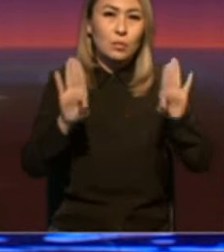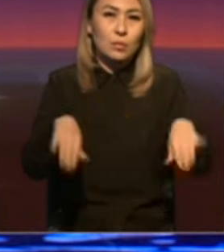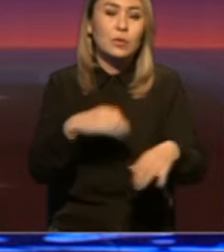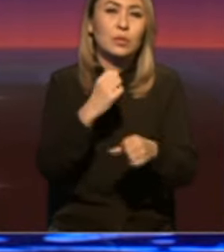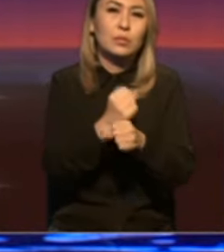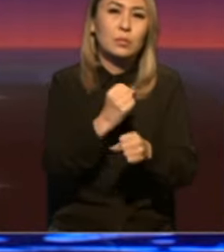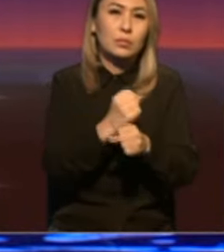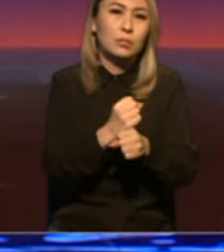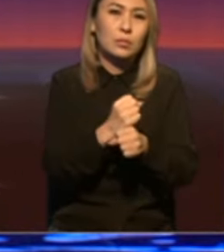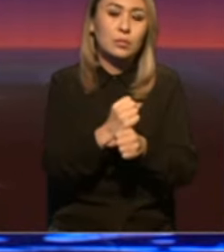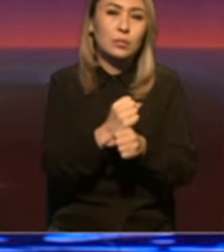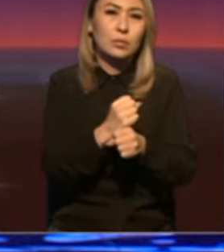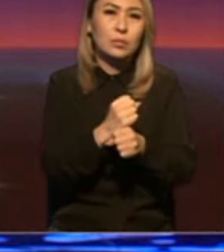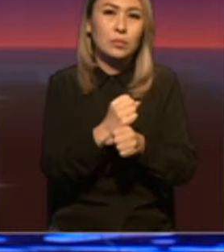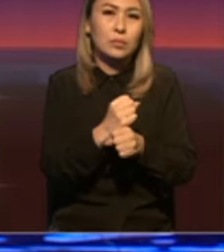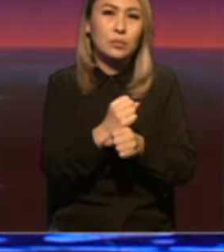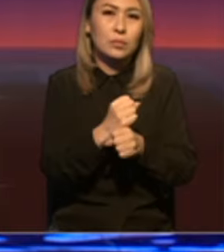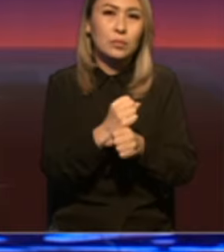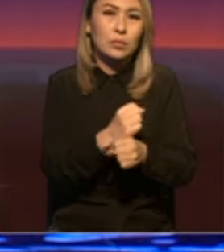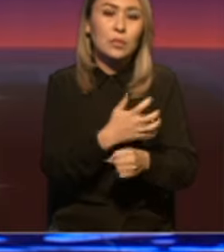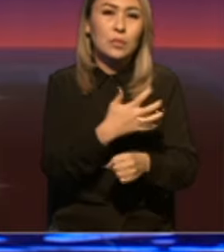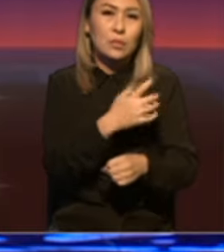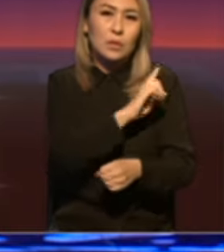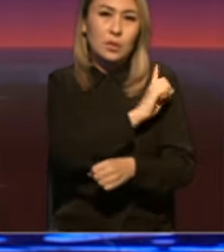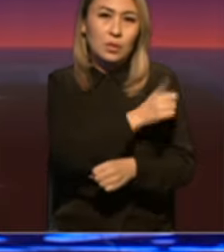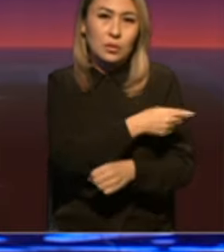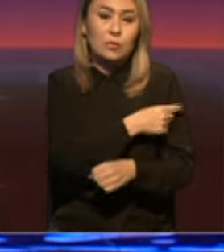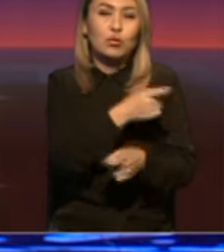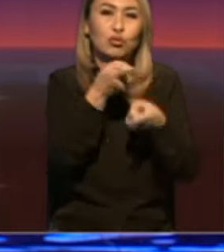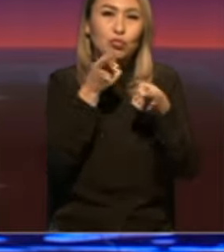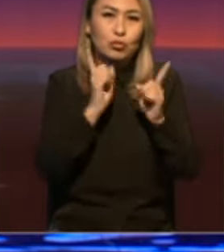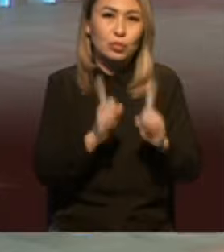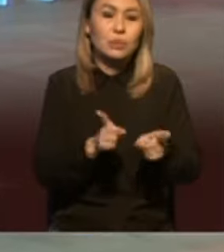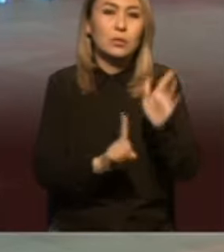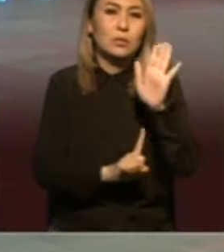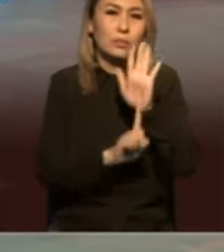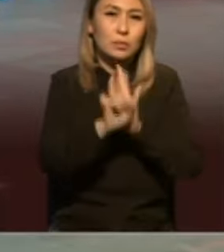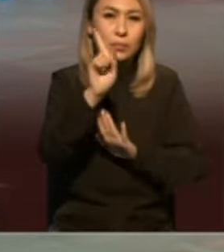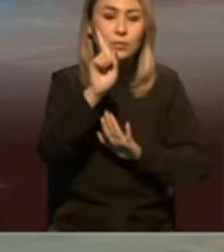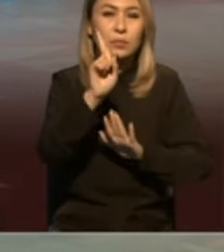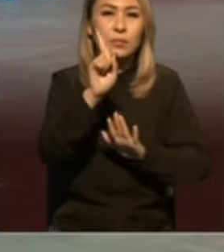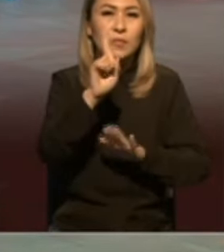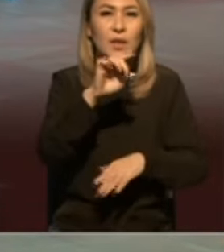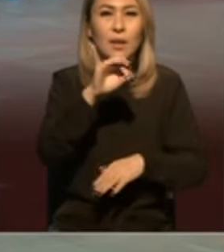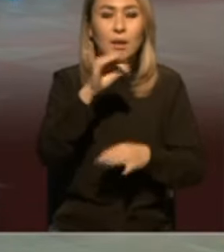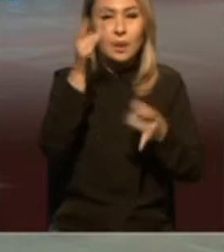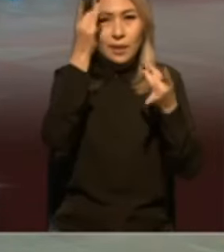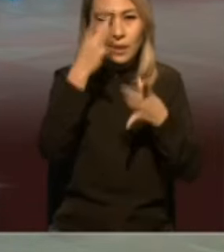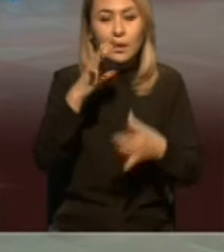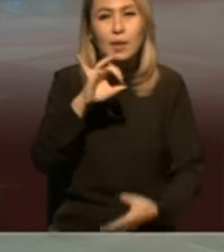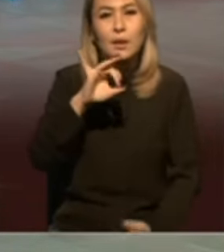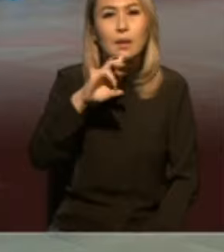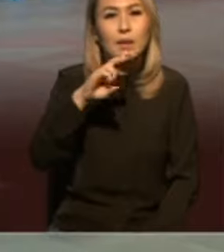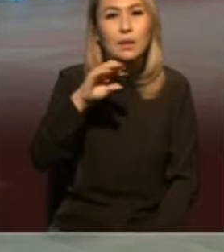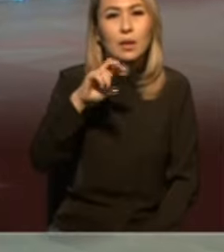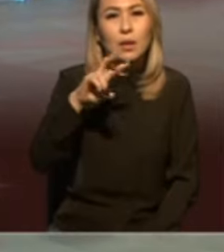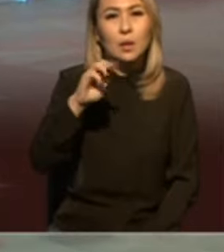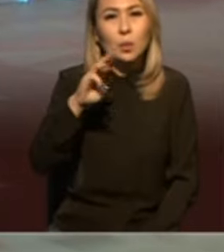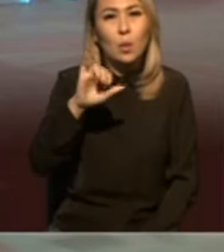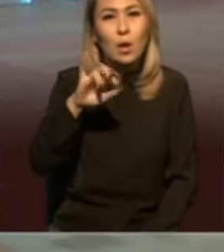осы бір толқыныс, жанданыс шынайы қадамдарға, шынайы интеллектуалды